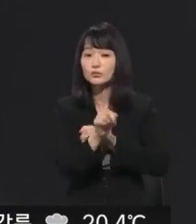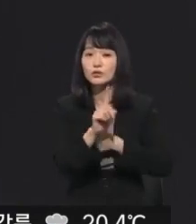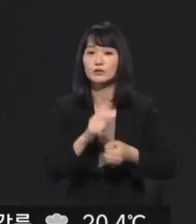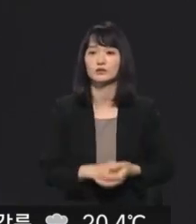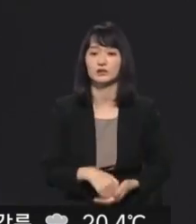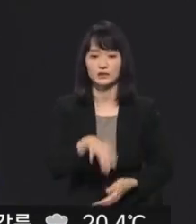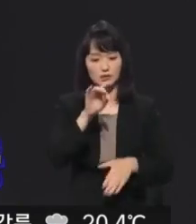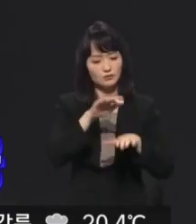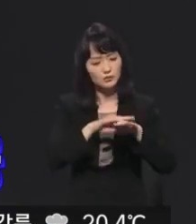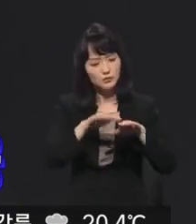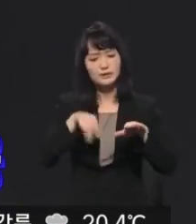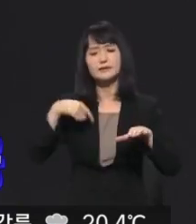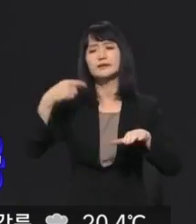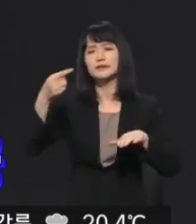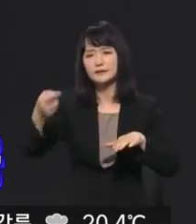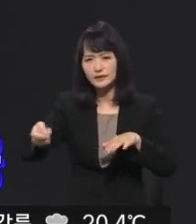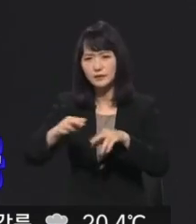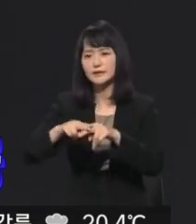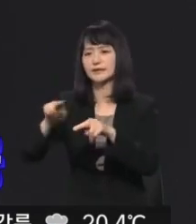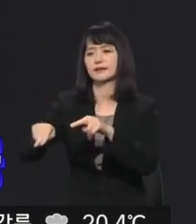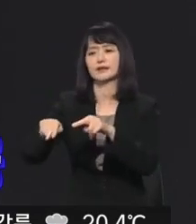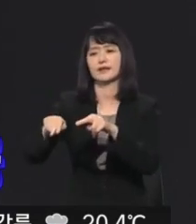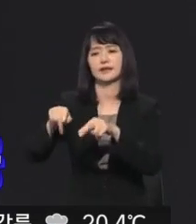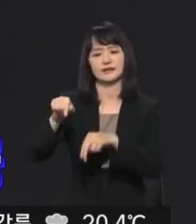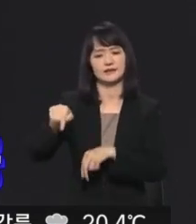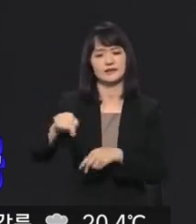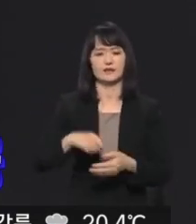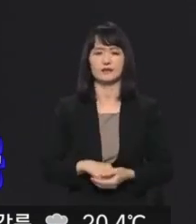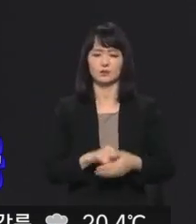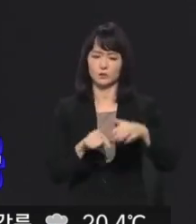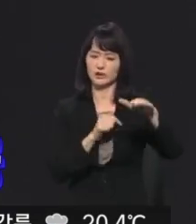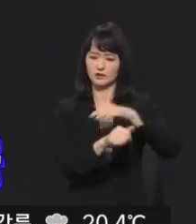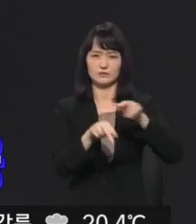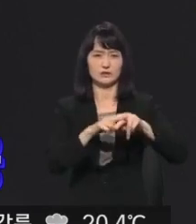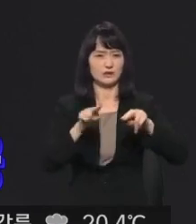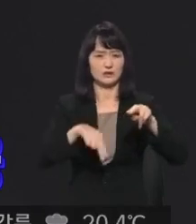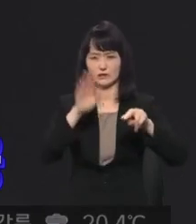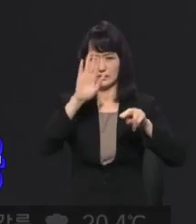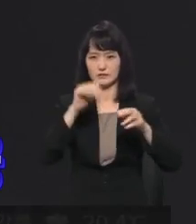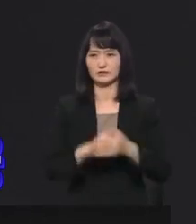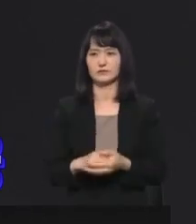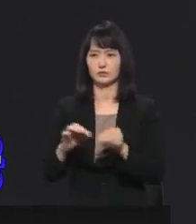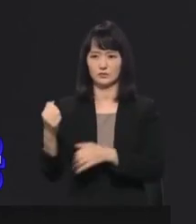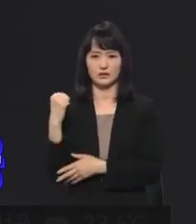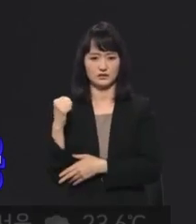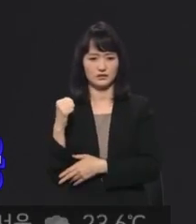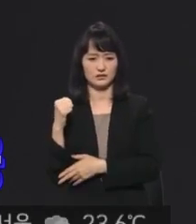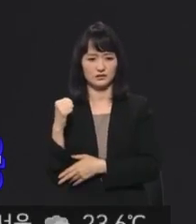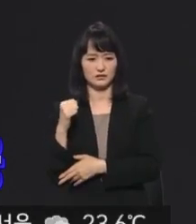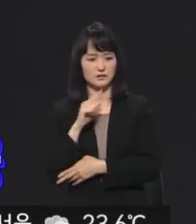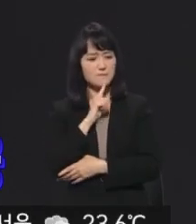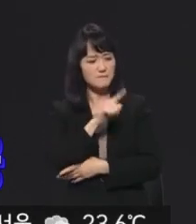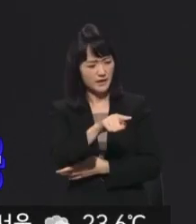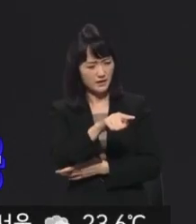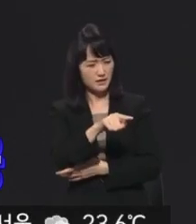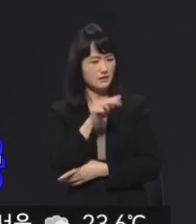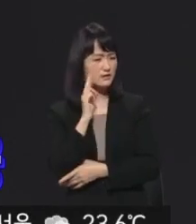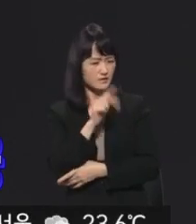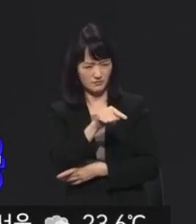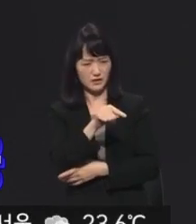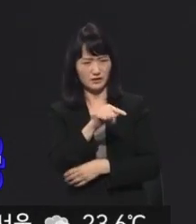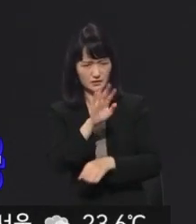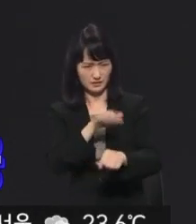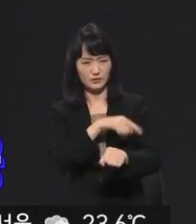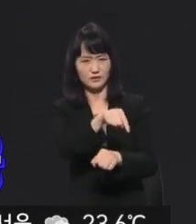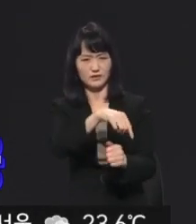수술한다고 해서 사퇴할 생각이 없는 것을 빛이 니까 당내에 많은 분들이 너무한다 너무 안되지 돌고 돌아 이야기에 나오는 거거든요 혹시나